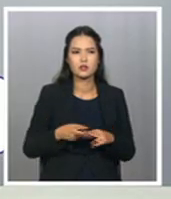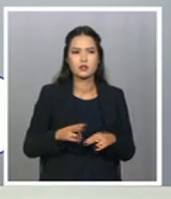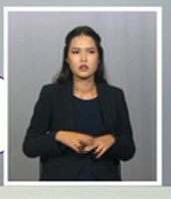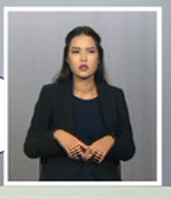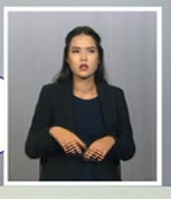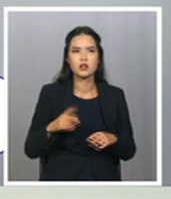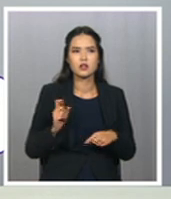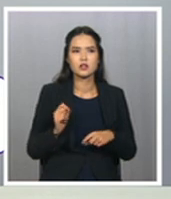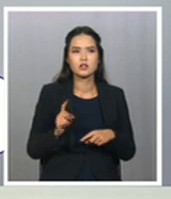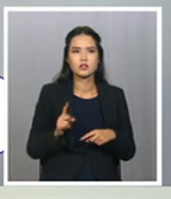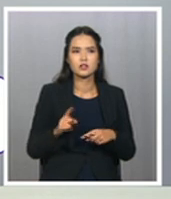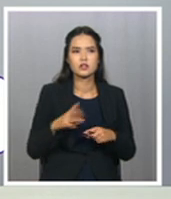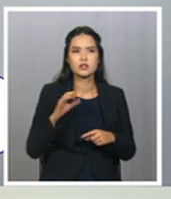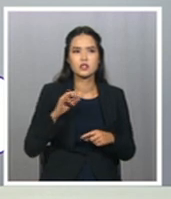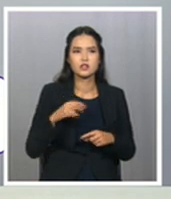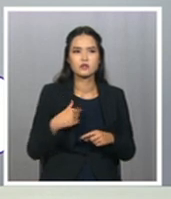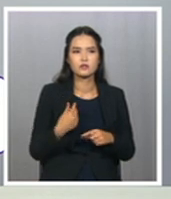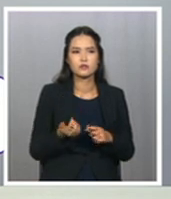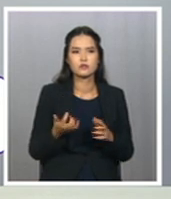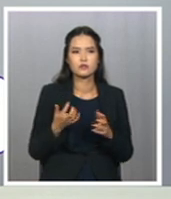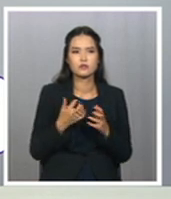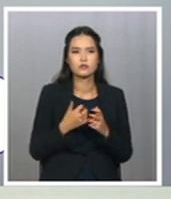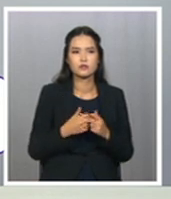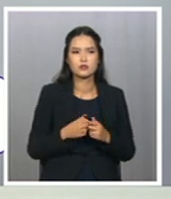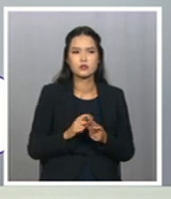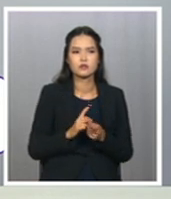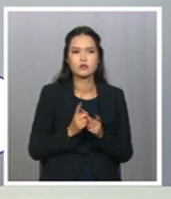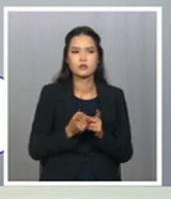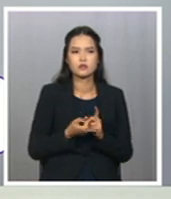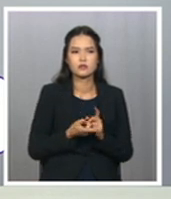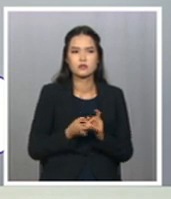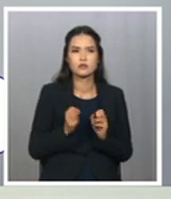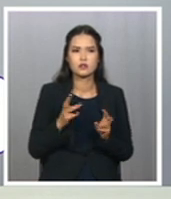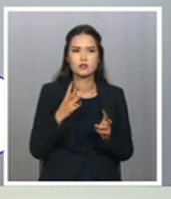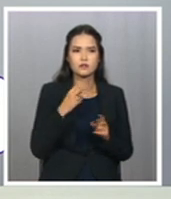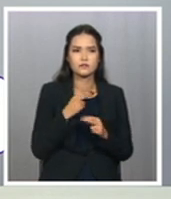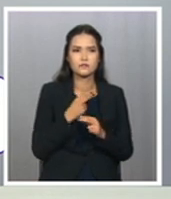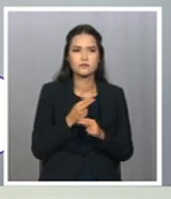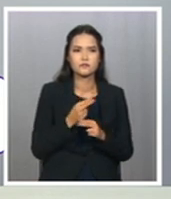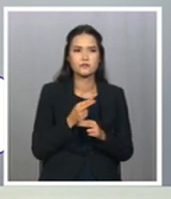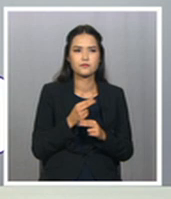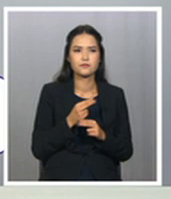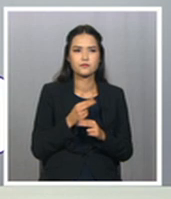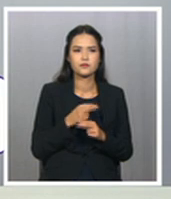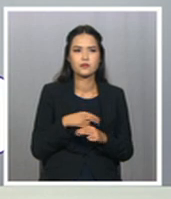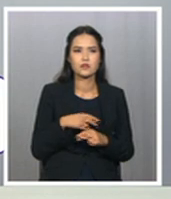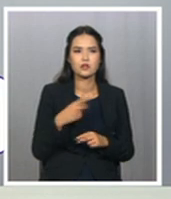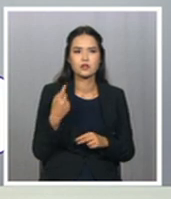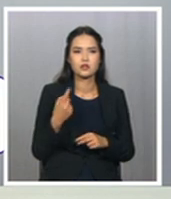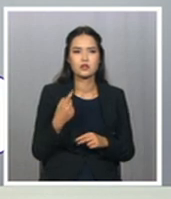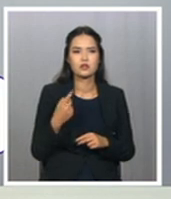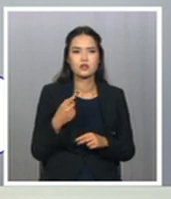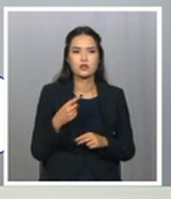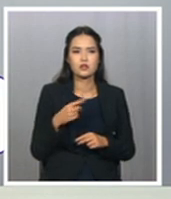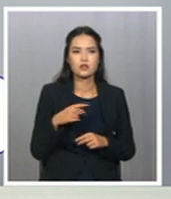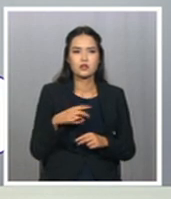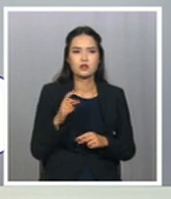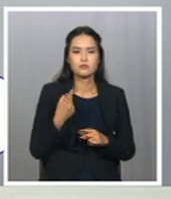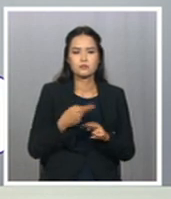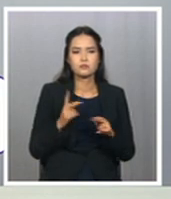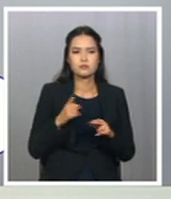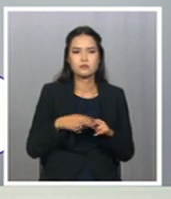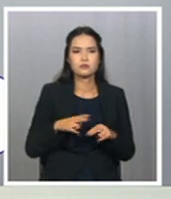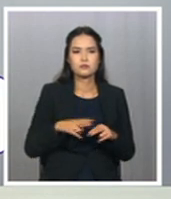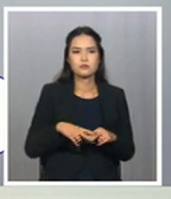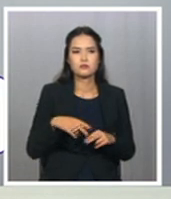тербелістің синус саңына бағынатын болғаса қалай екенін қарап көрейік. Яғни бізде координата көрсетілген координата теңдеуі ол